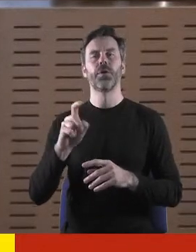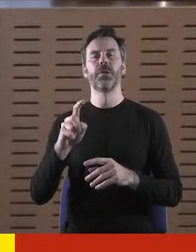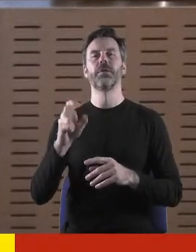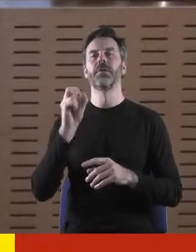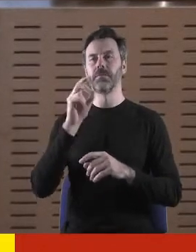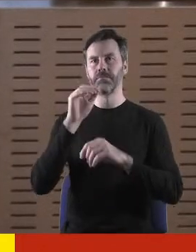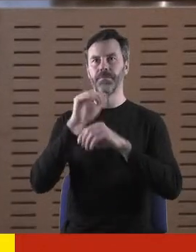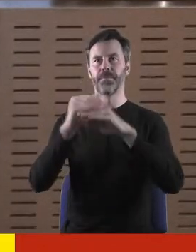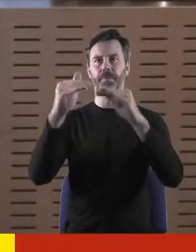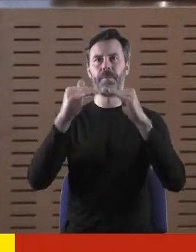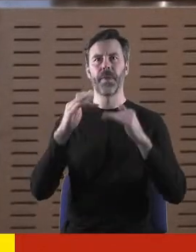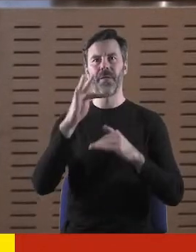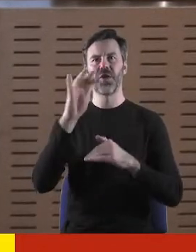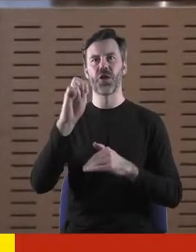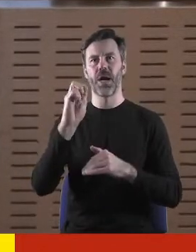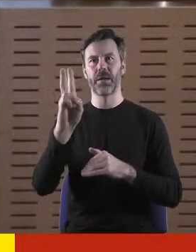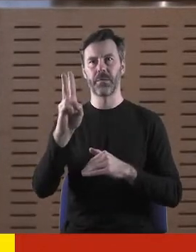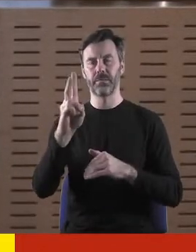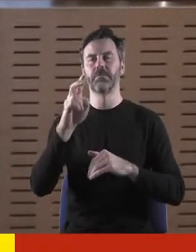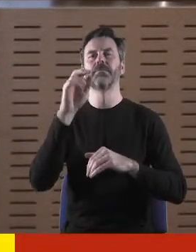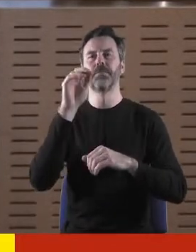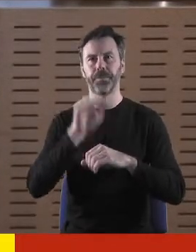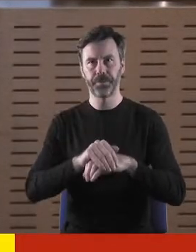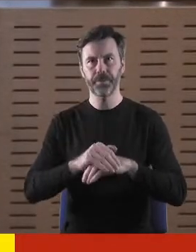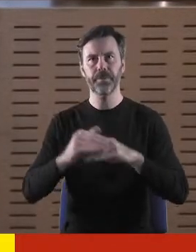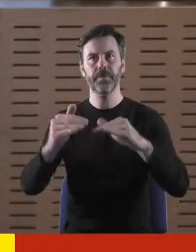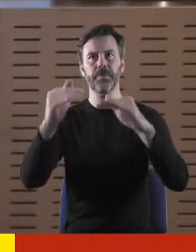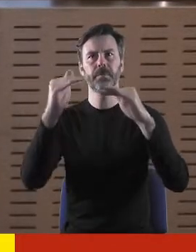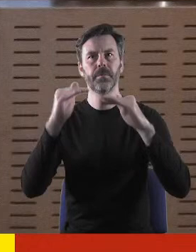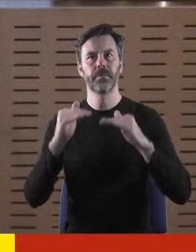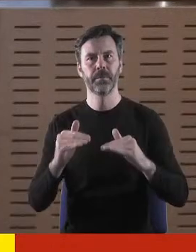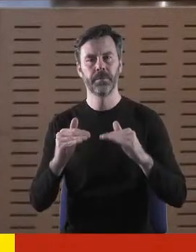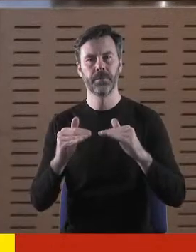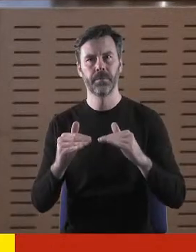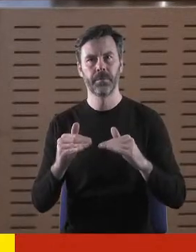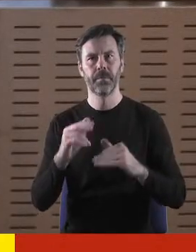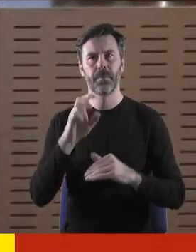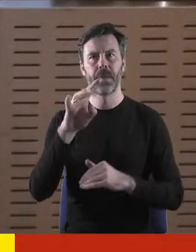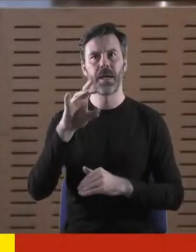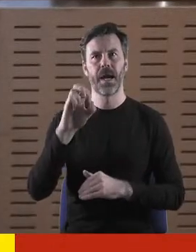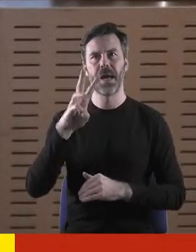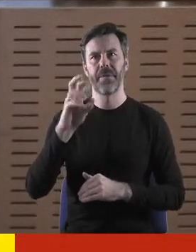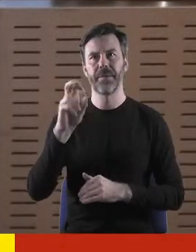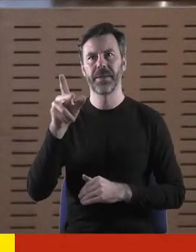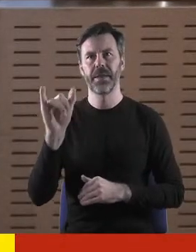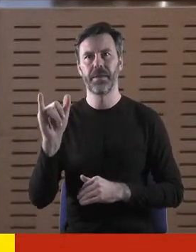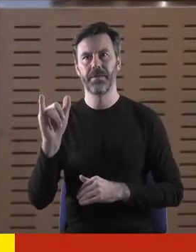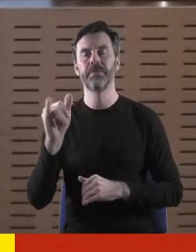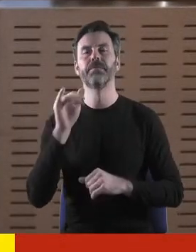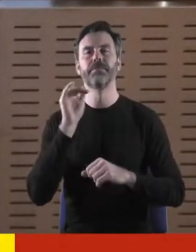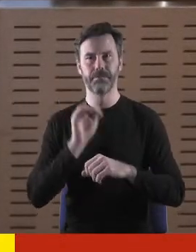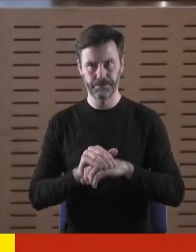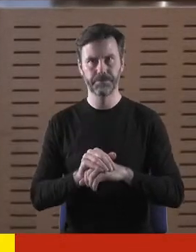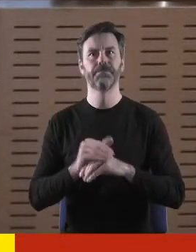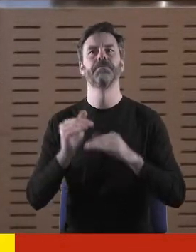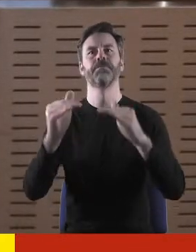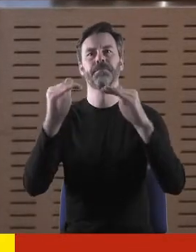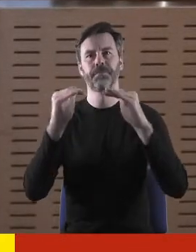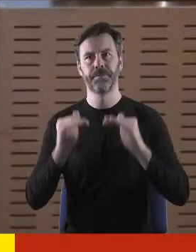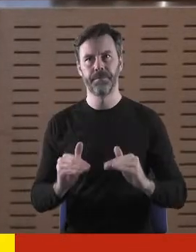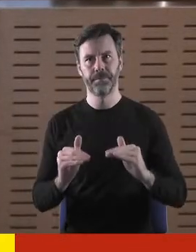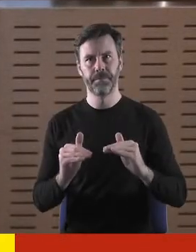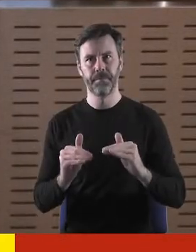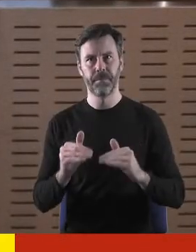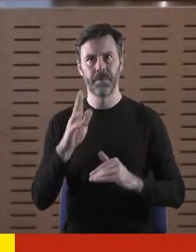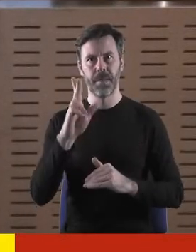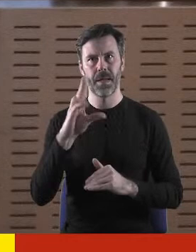radny Włodzimierz Fisiak. Jestem za. Pan radny Arkadiusz Gajewski. Jestem za. Pan radny